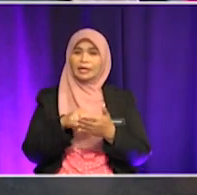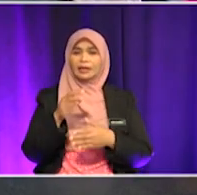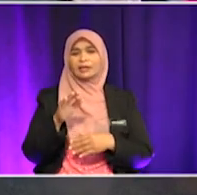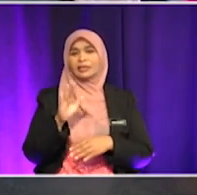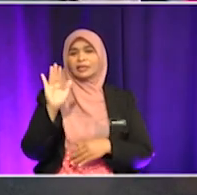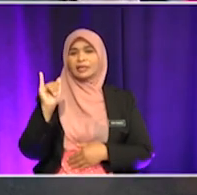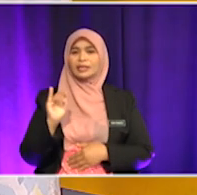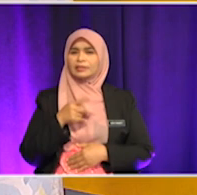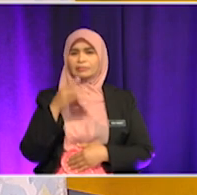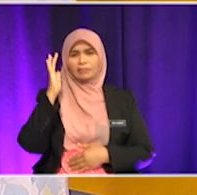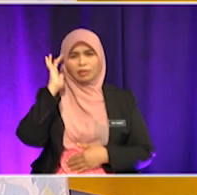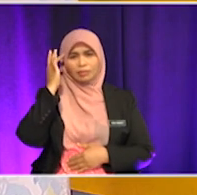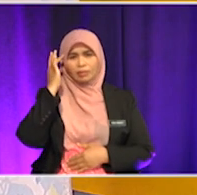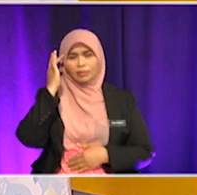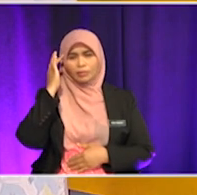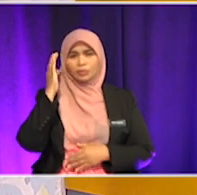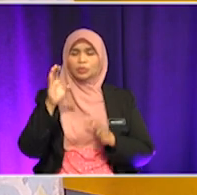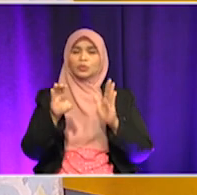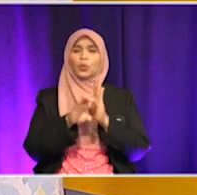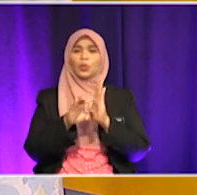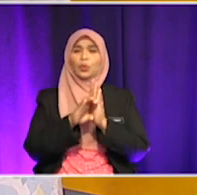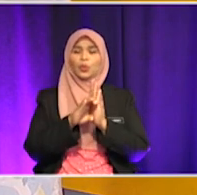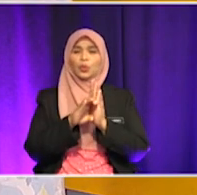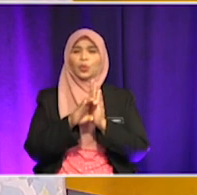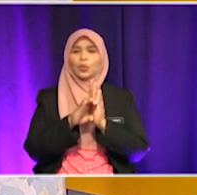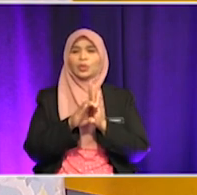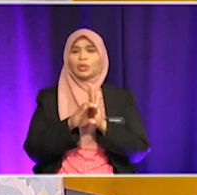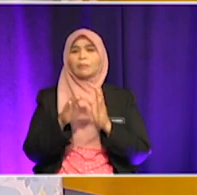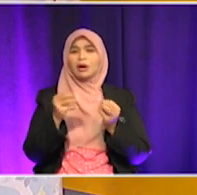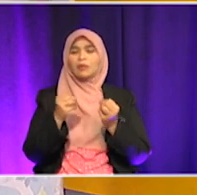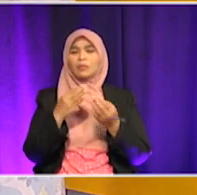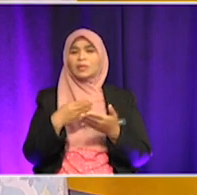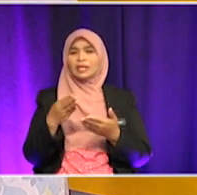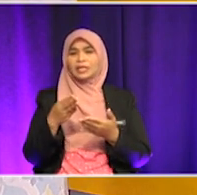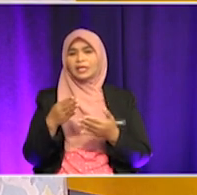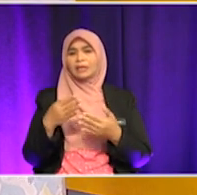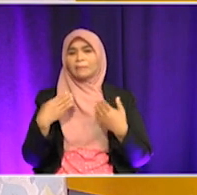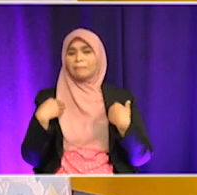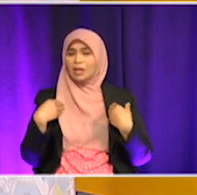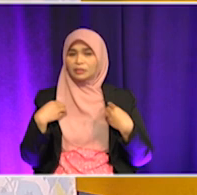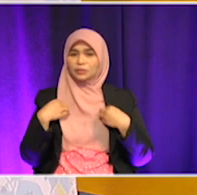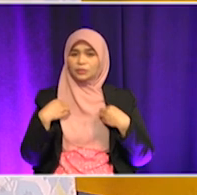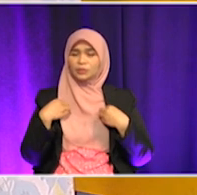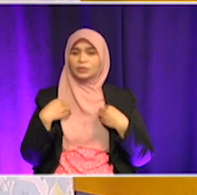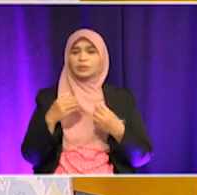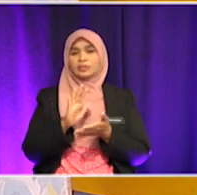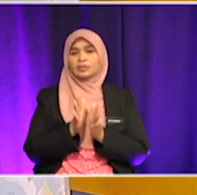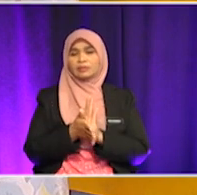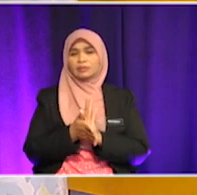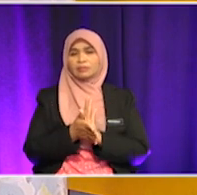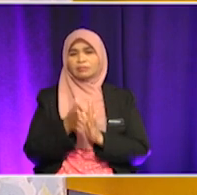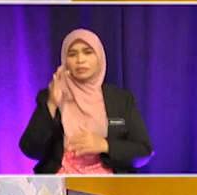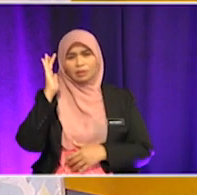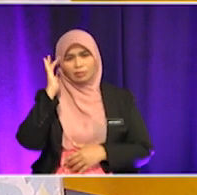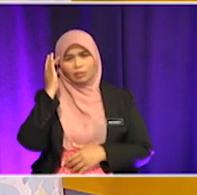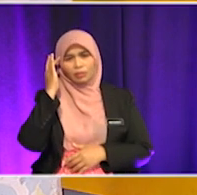Ya, contohlah kan, katakanlah Ifan nak beli beberapa helai baju. Okey. Okey, jadi beberapa helai baju tu sebab Ifan tak tahu lagi